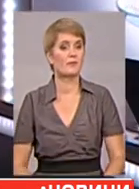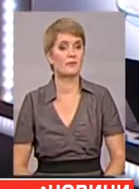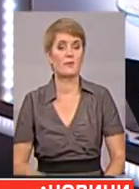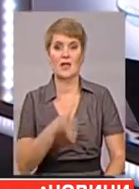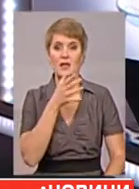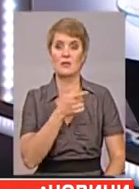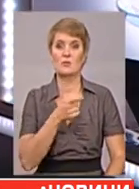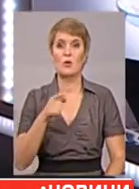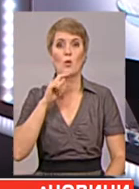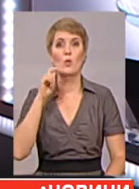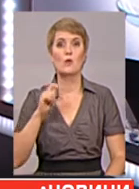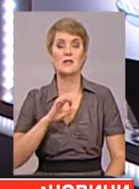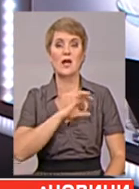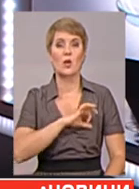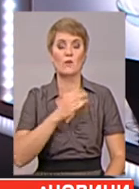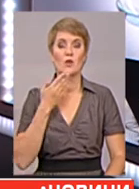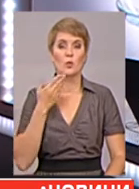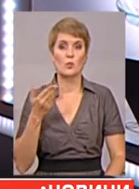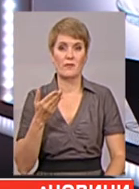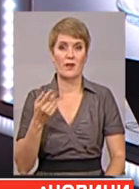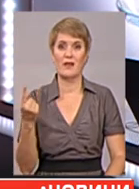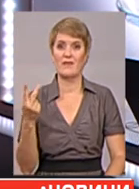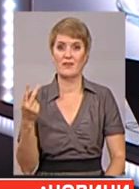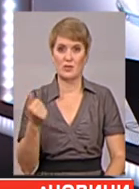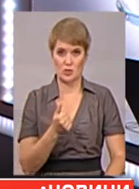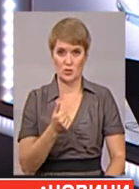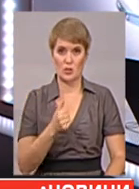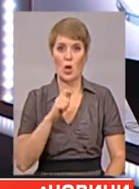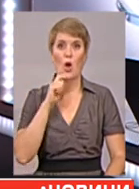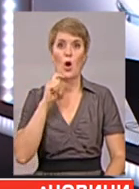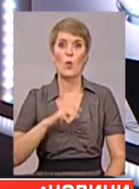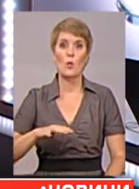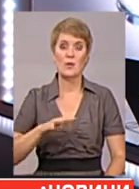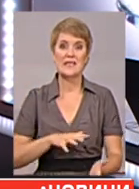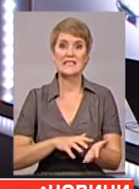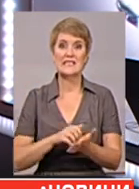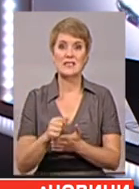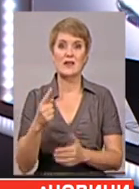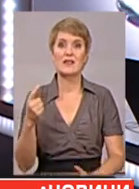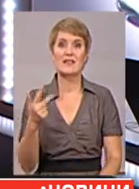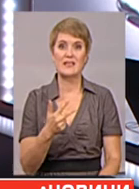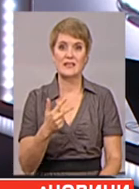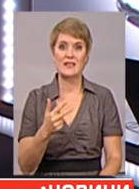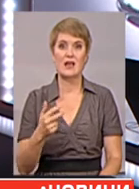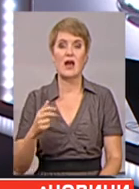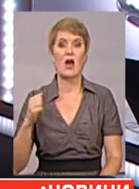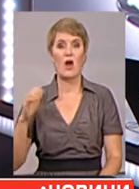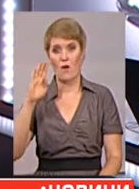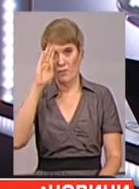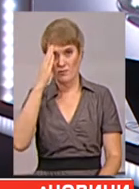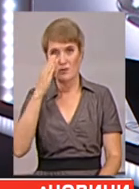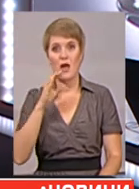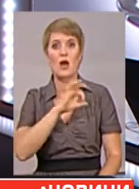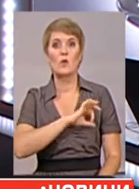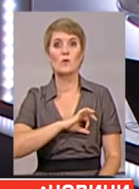Тим часом українська розвідка доповідає, за 2 тижні на Донбасі знищено близько третини окупантів з так званих розвідувальних підрозділів. Йдеться про